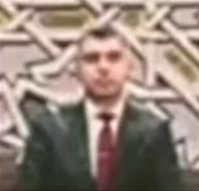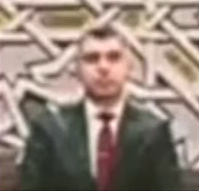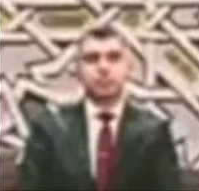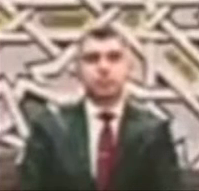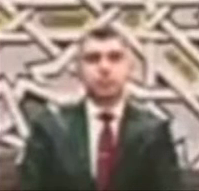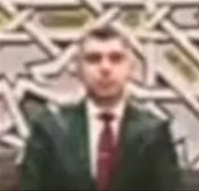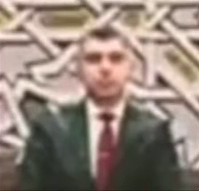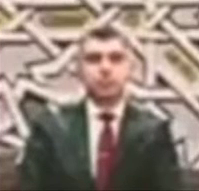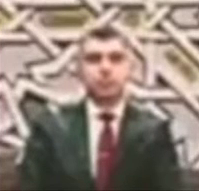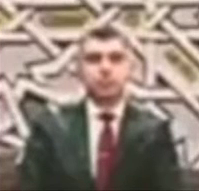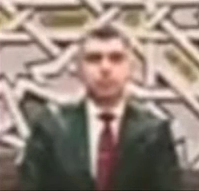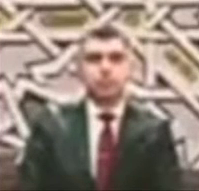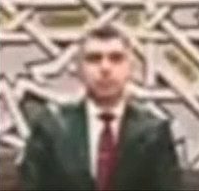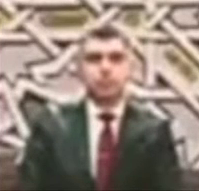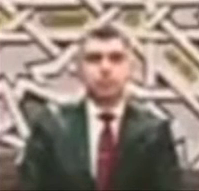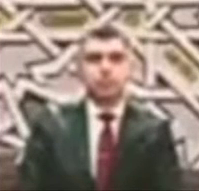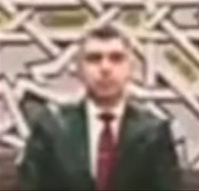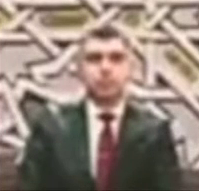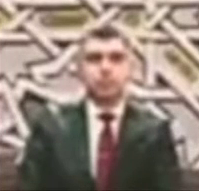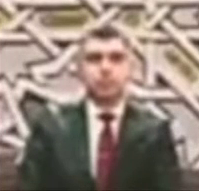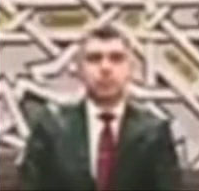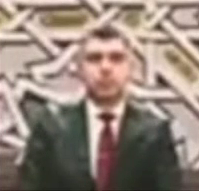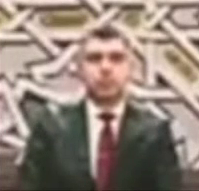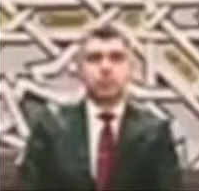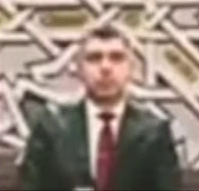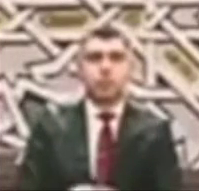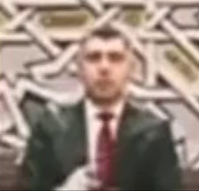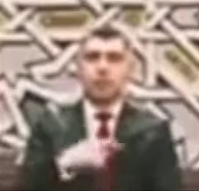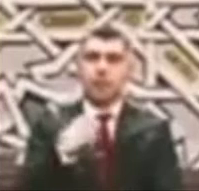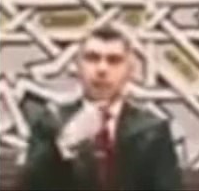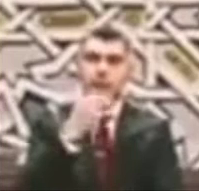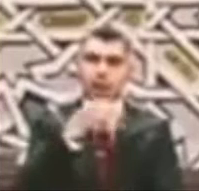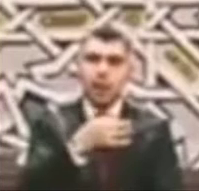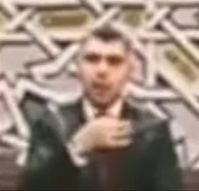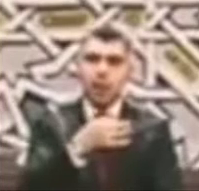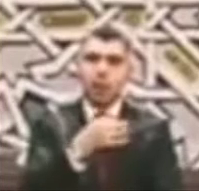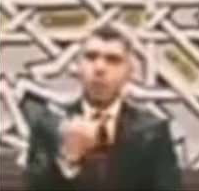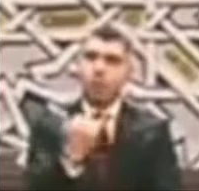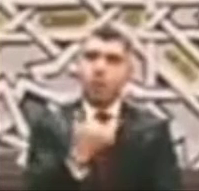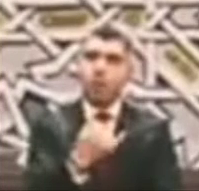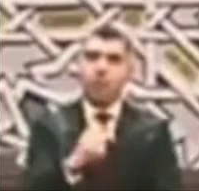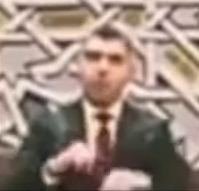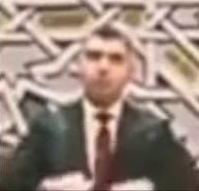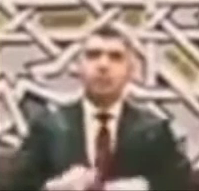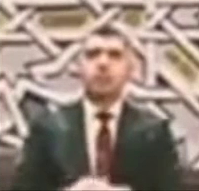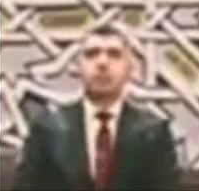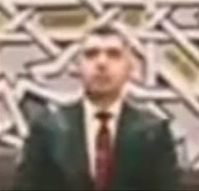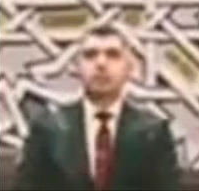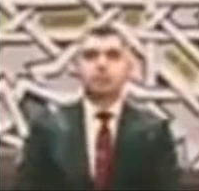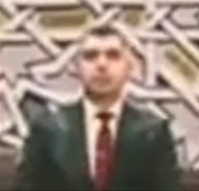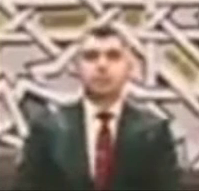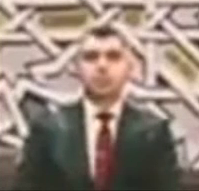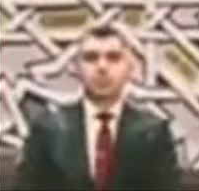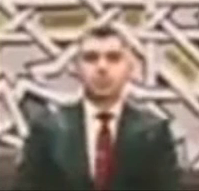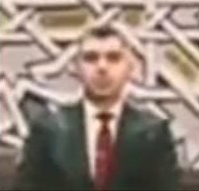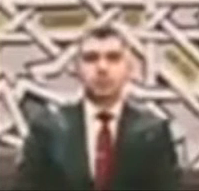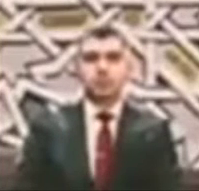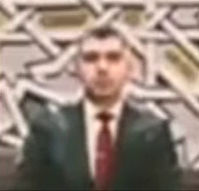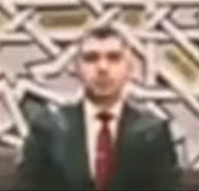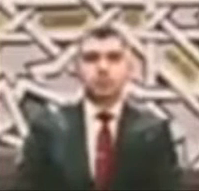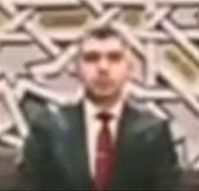ما كيغيروا والو التصفيق. شتي كلام السيدة الوزيرة أعلى من التصفيق ديالكم. صافي هذا غير كلام خاوي وغنبقاو